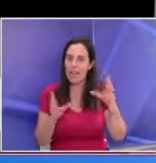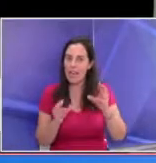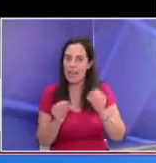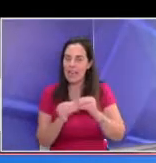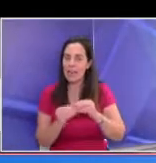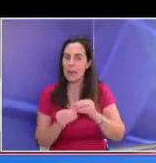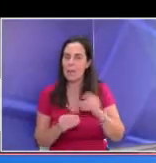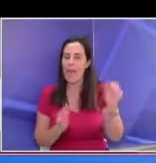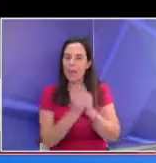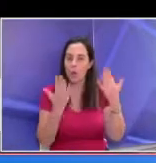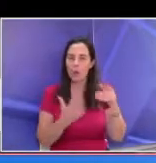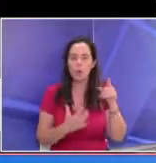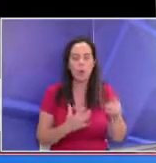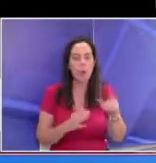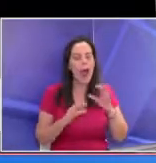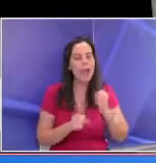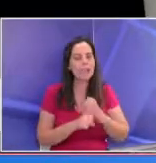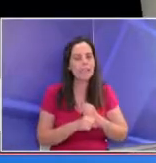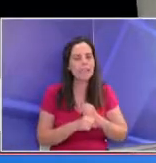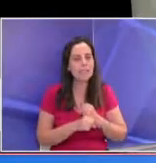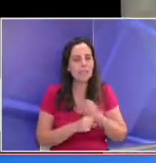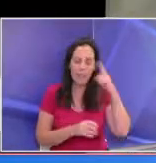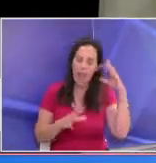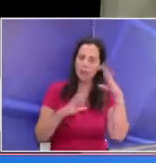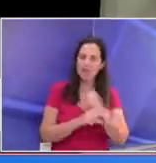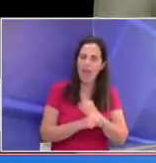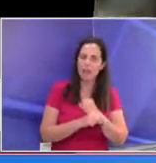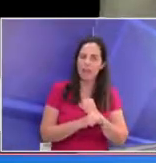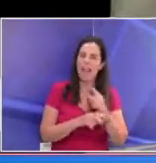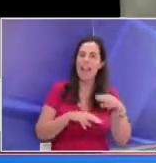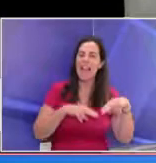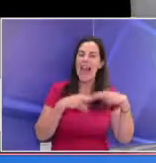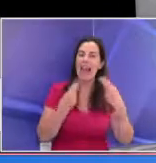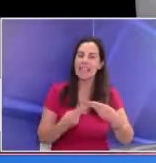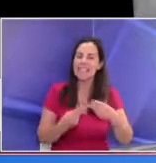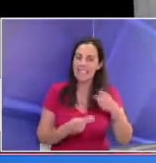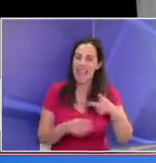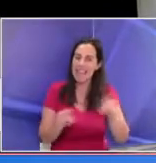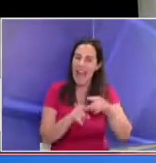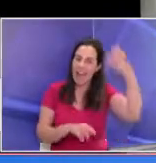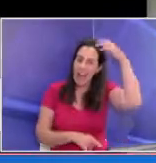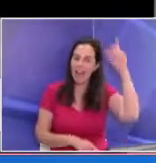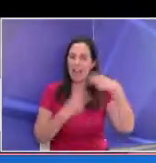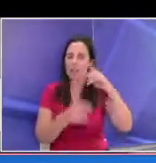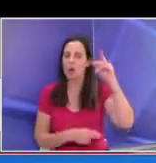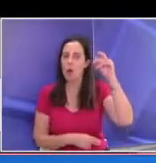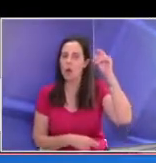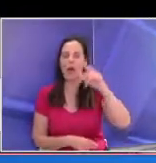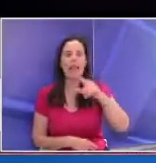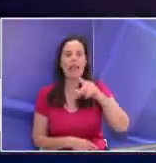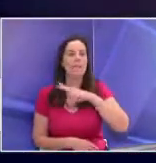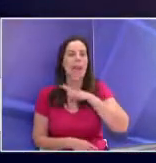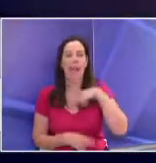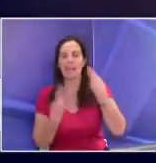ג'מאל חשוגי, הוא בנה כאן בעצם איזושהי אג'נדה להחזרתו של אחמד בן עבד אל-עזיז. מה ההבדל ביניהם? אבל אתה צריך